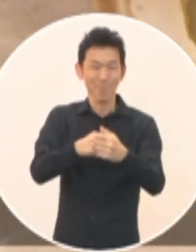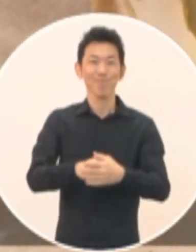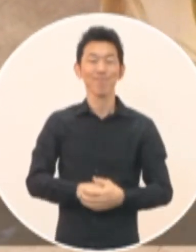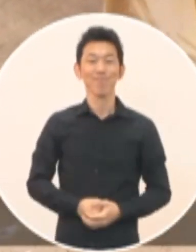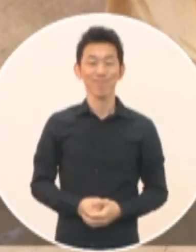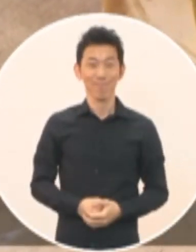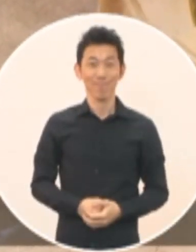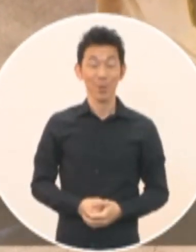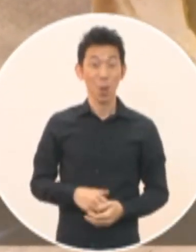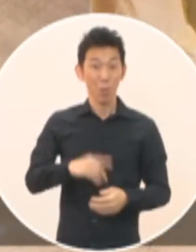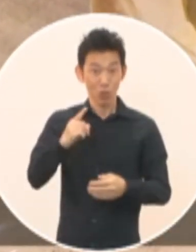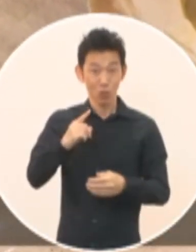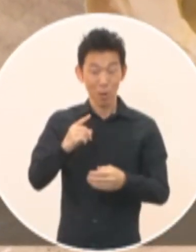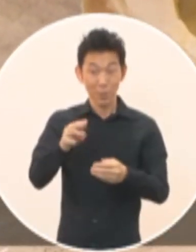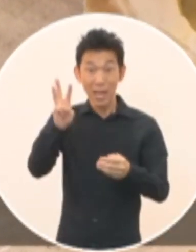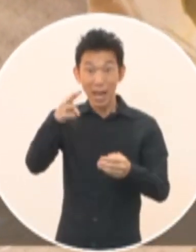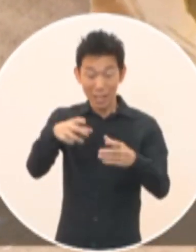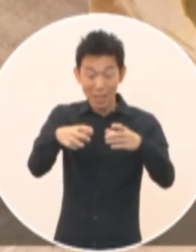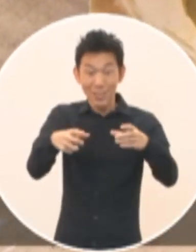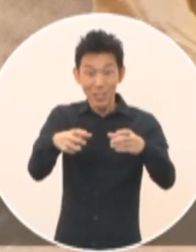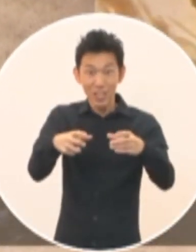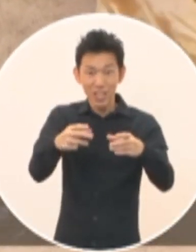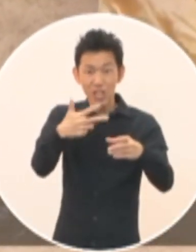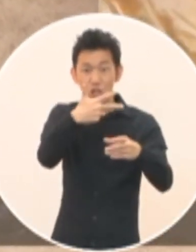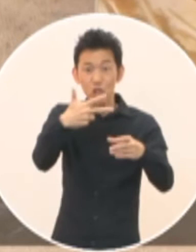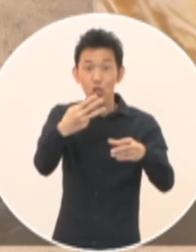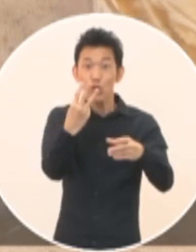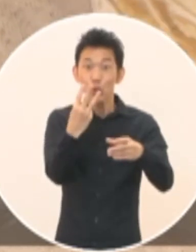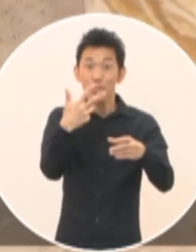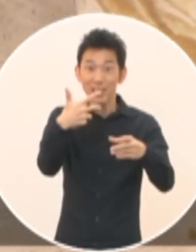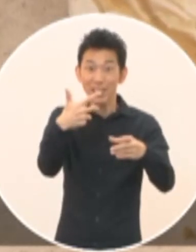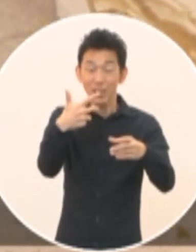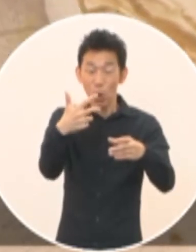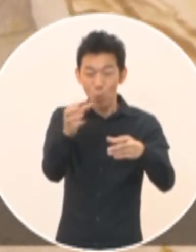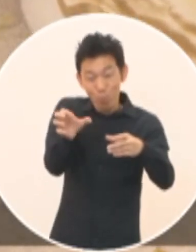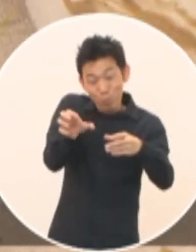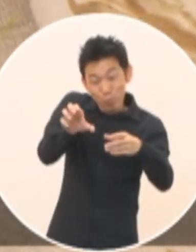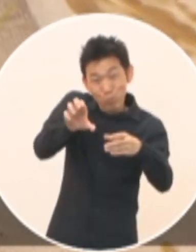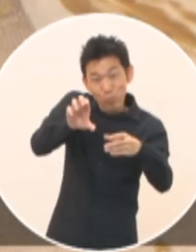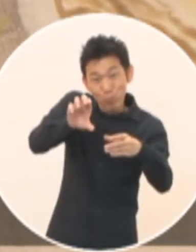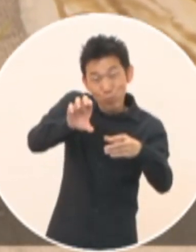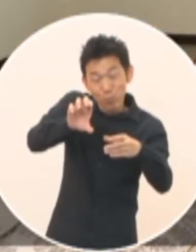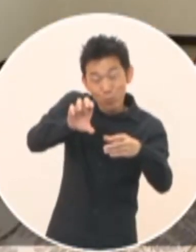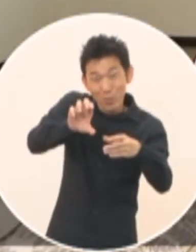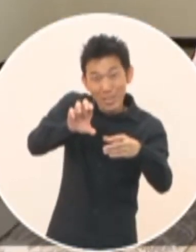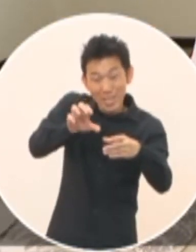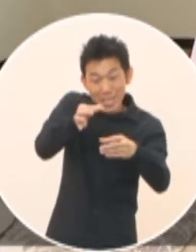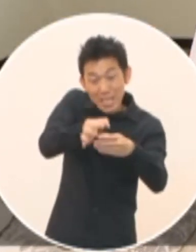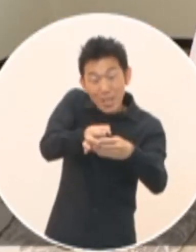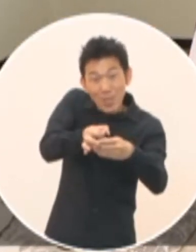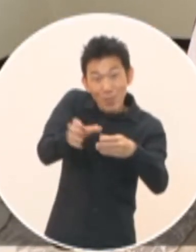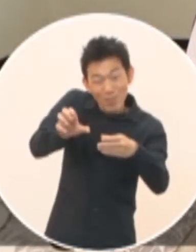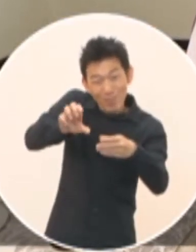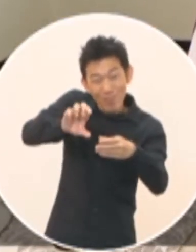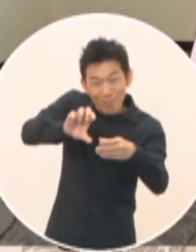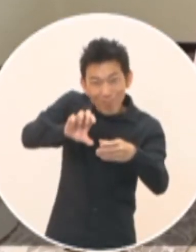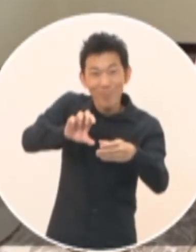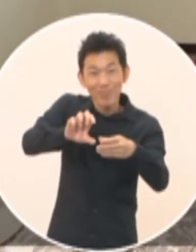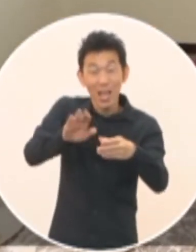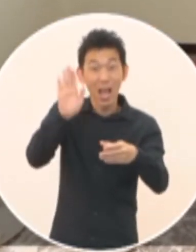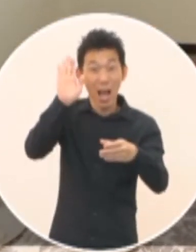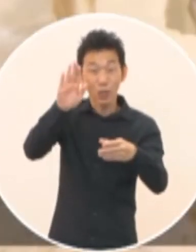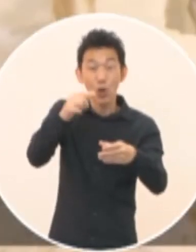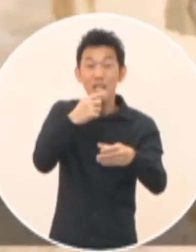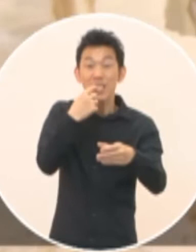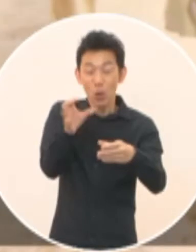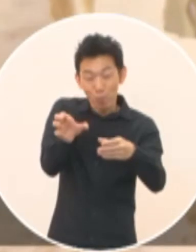まずは型に樹脂を流し、目玉焼きの黄身の部分を作ります。続いてこちらの樹脂